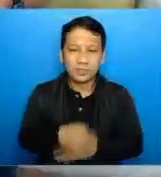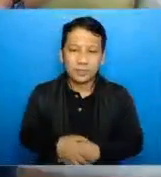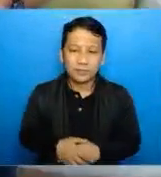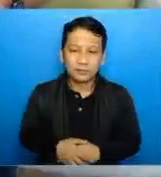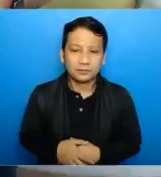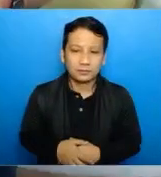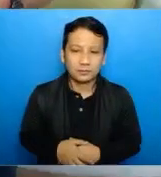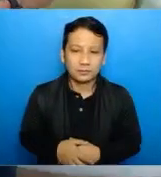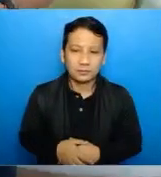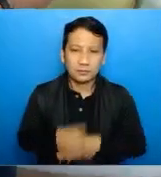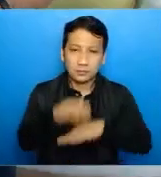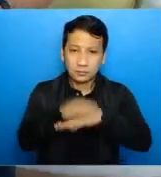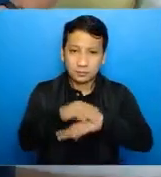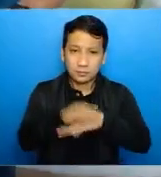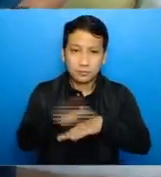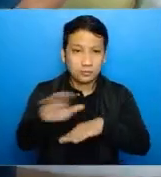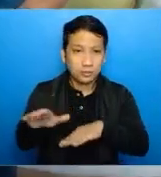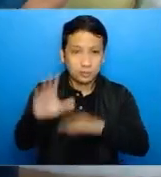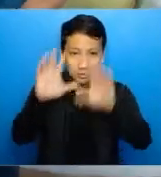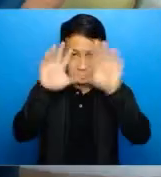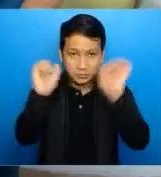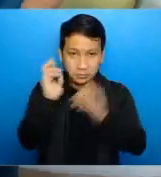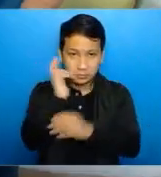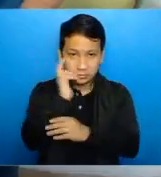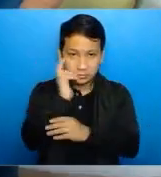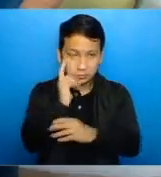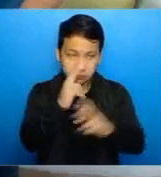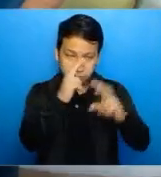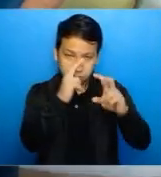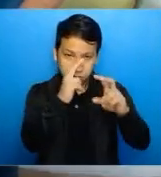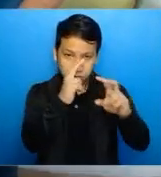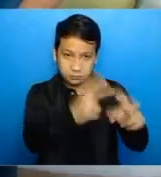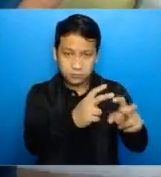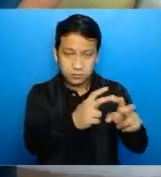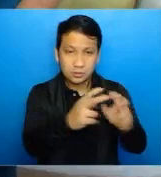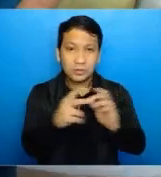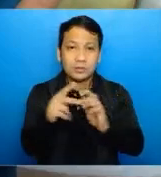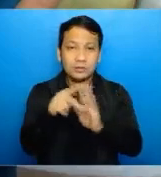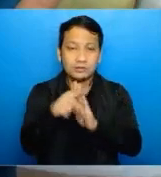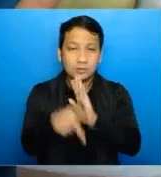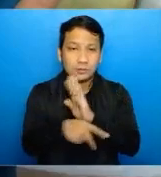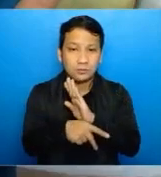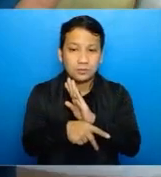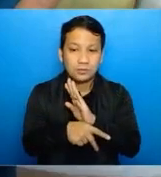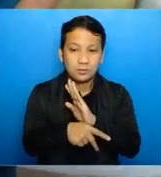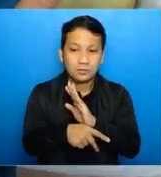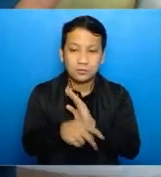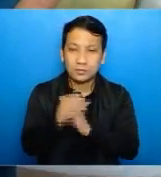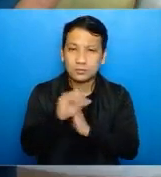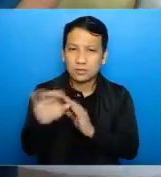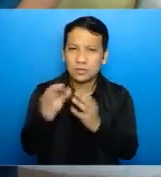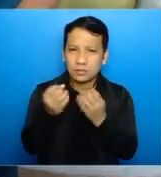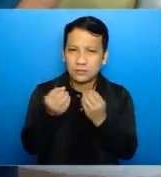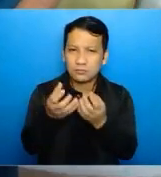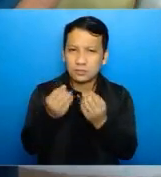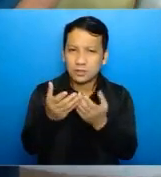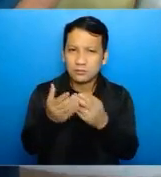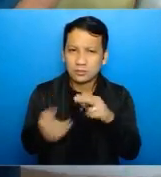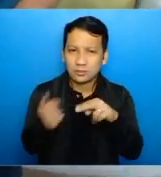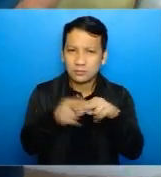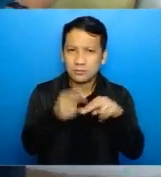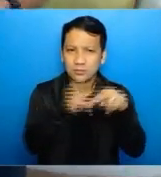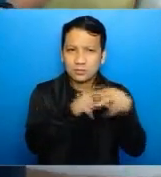Nagbanta na si Pangulong Rodrigo Duterte na mas mahigpit na quarantine protocols kasunod ng pagdami ng Delta variant cases ng COVID-19 sa